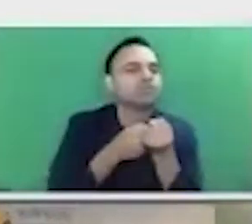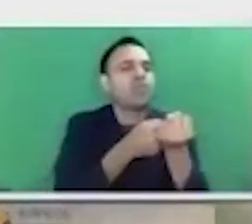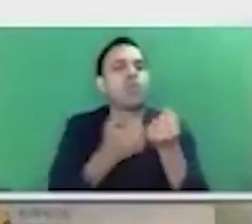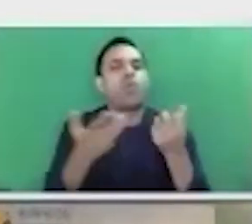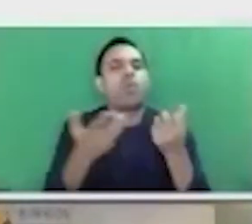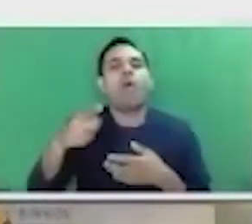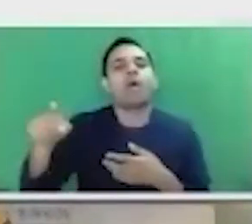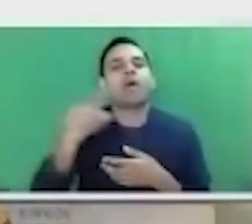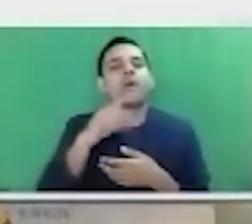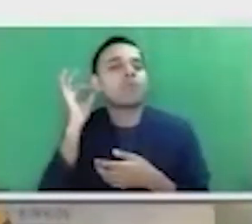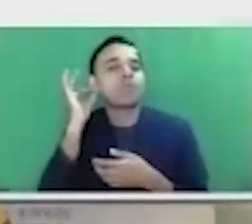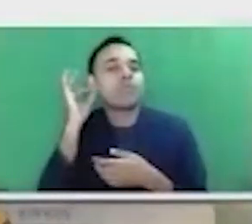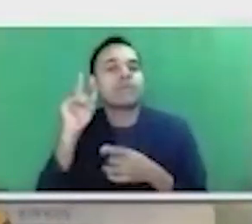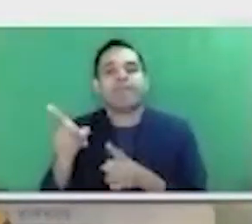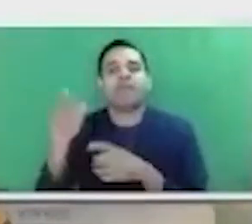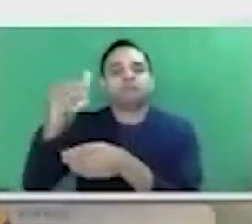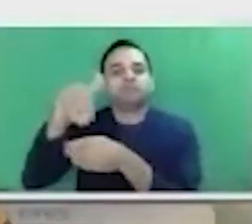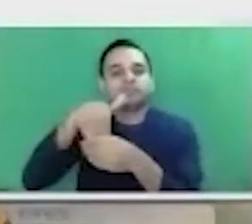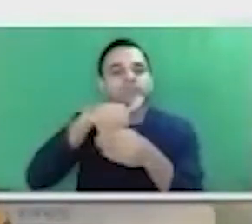ومشاركة المعلومات